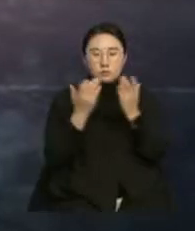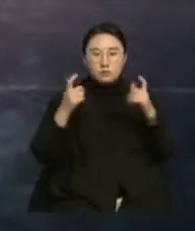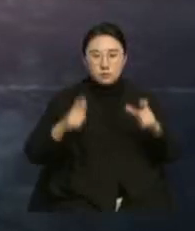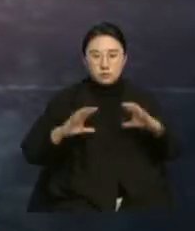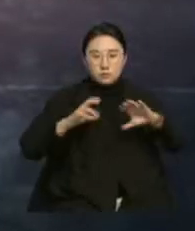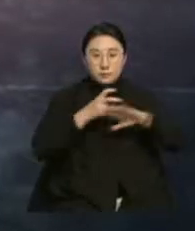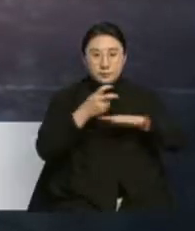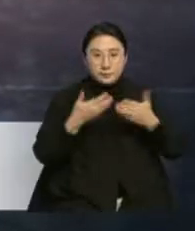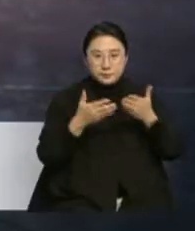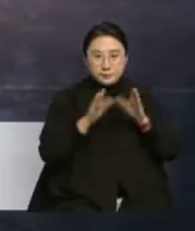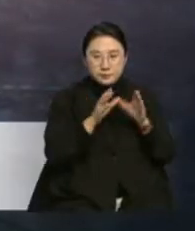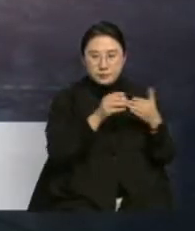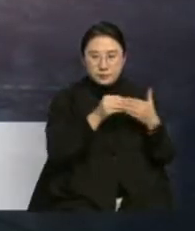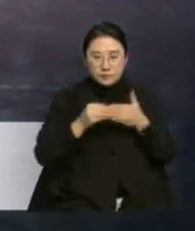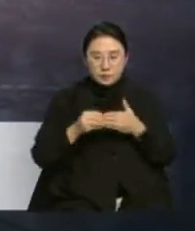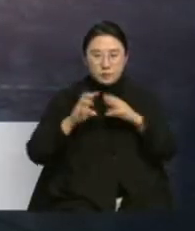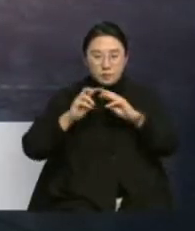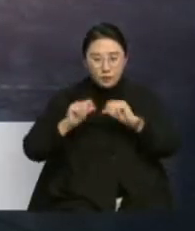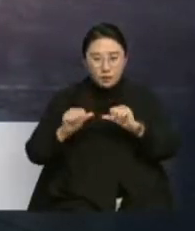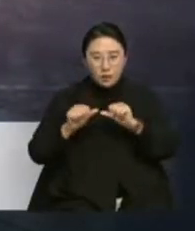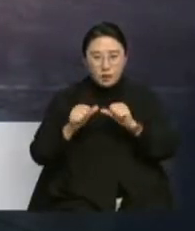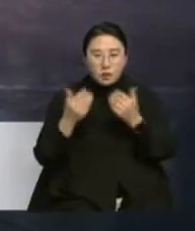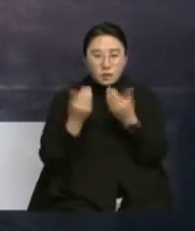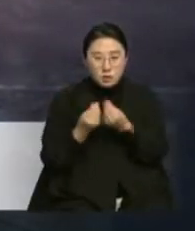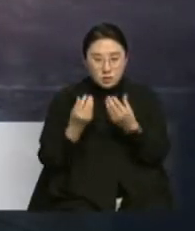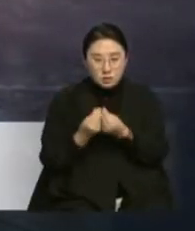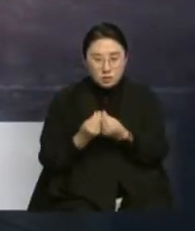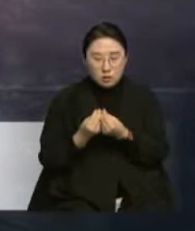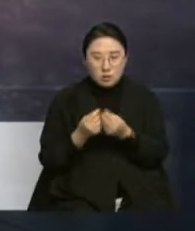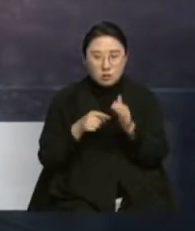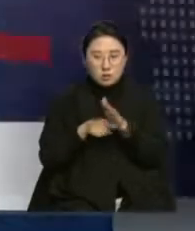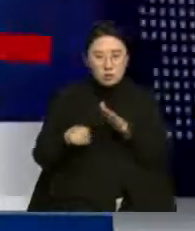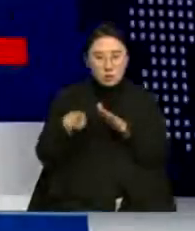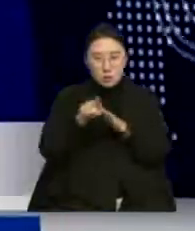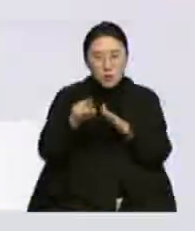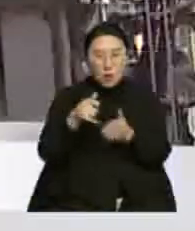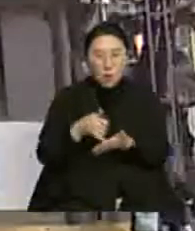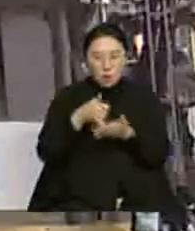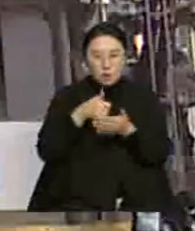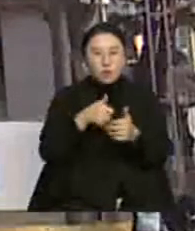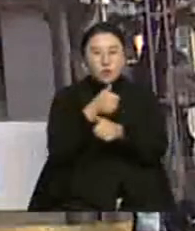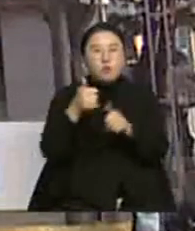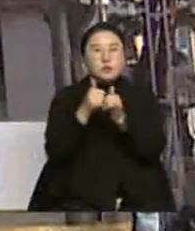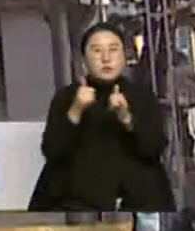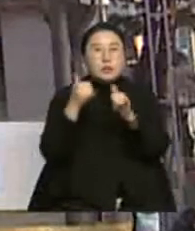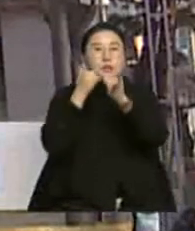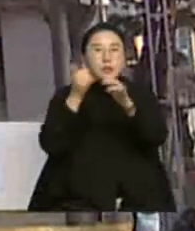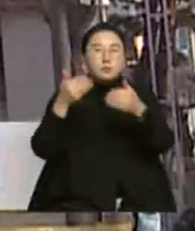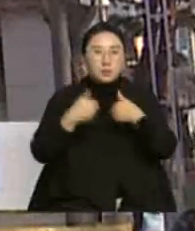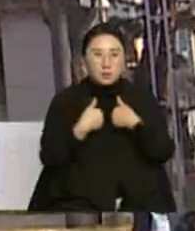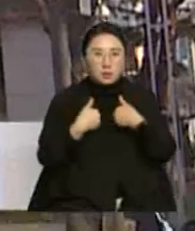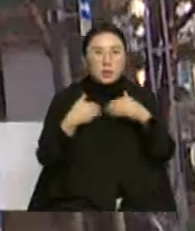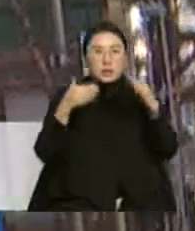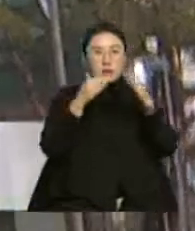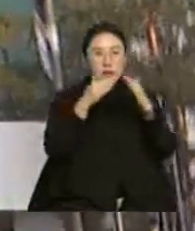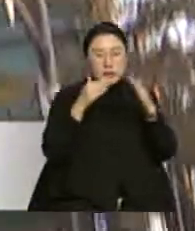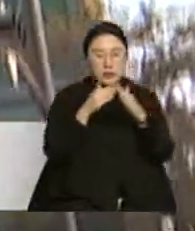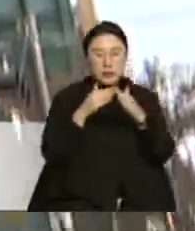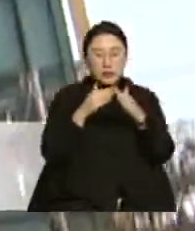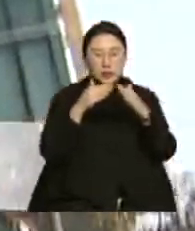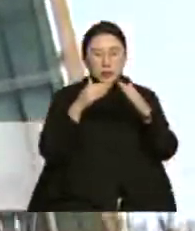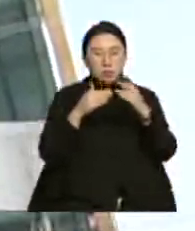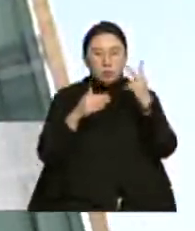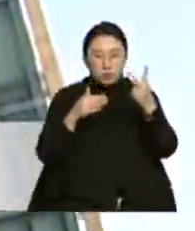성북구가 국토교통부가 주관한 지적민원 우수사례 경진대회에서 권익위원장상을 수상했습니다. 구는 한 지붕 두